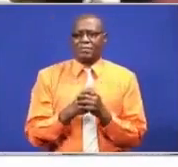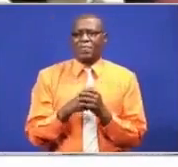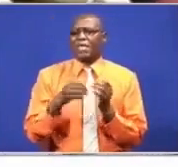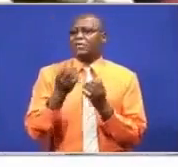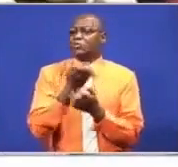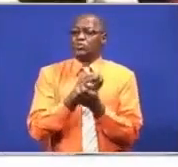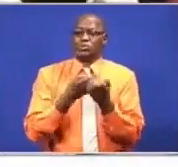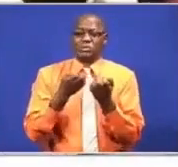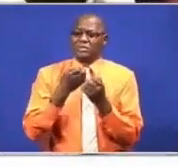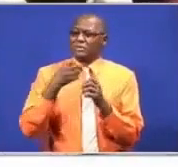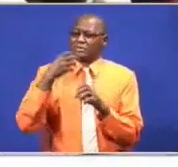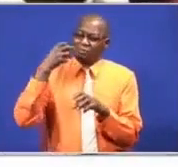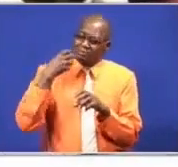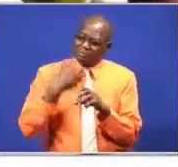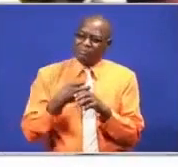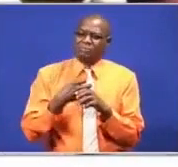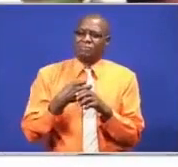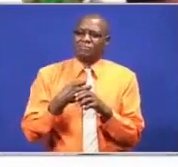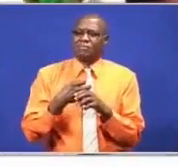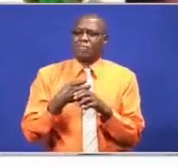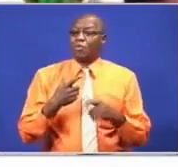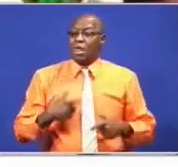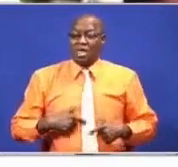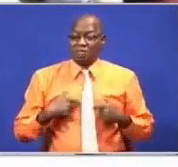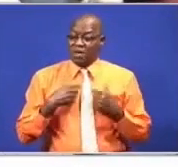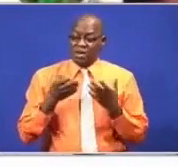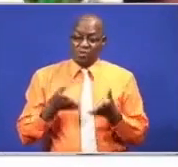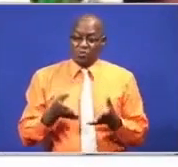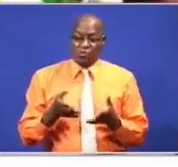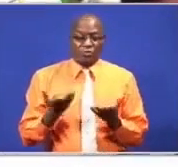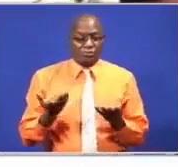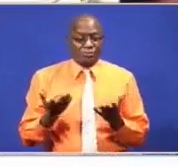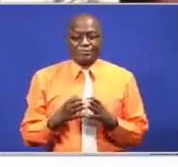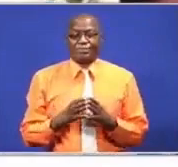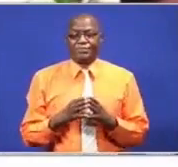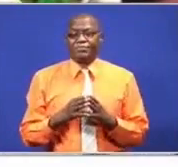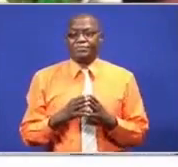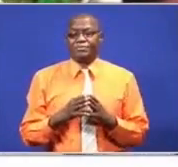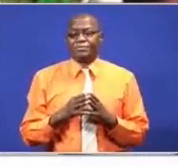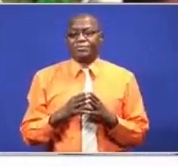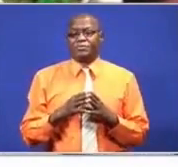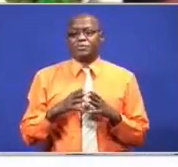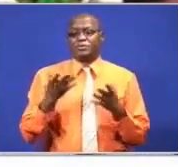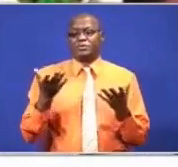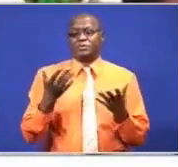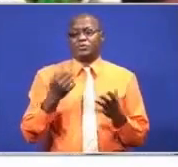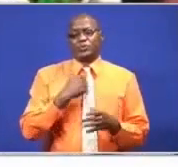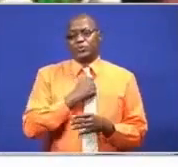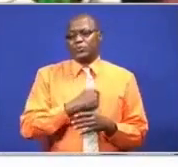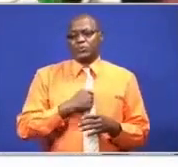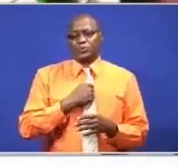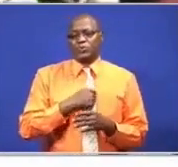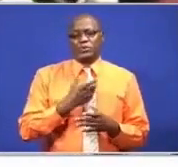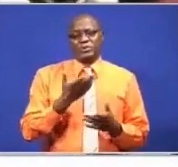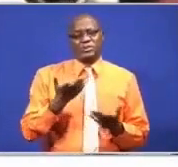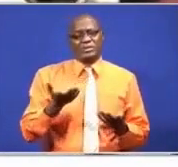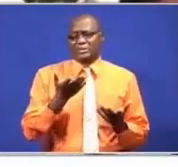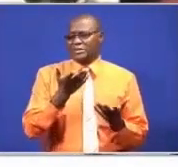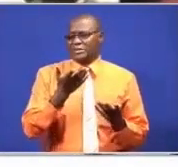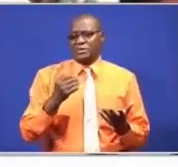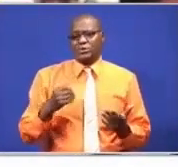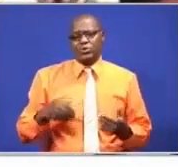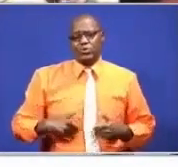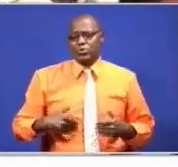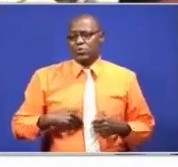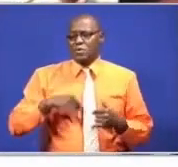ngumu kulingana na maisha ya saizi. Hata uenda tunahurumia vijana wetu wenye wajoa sidhani kama wanaweza wao kulingana